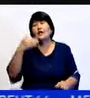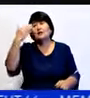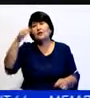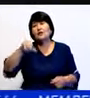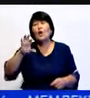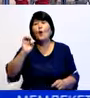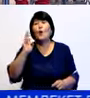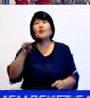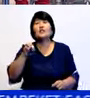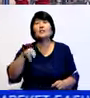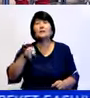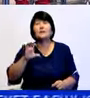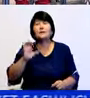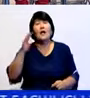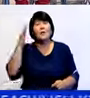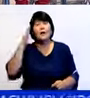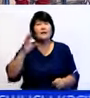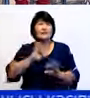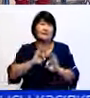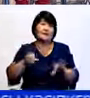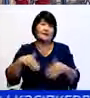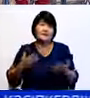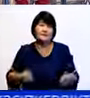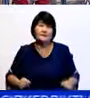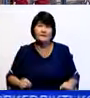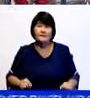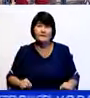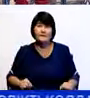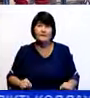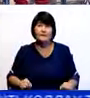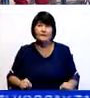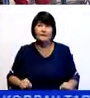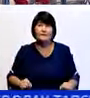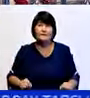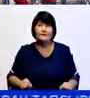оқ жетпеспен өткізеді. Мақсат Қарбай, Санжар Мансұр, Дархан Тоқсейіт, Қызылорда телеарнасы.